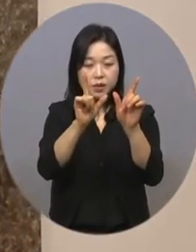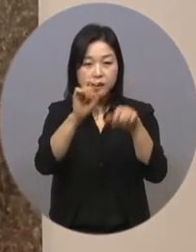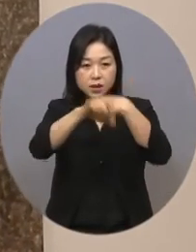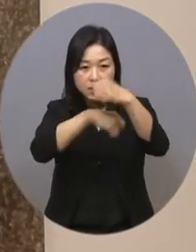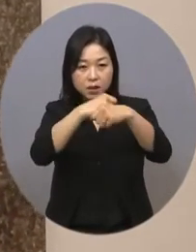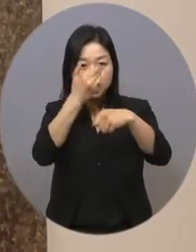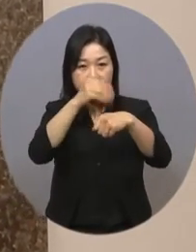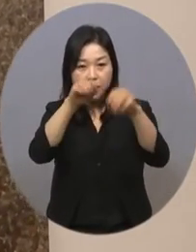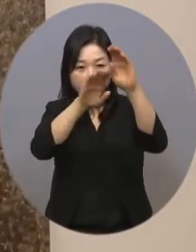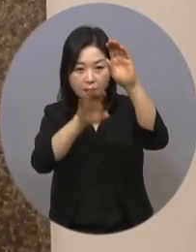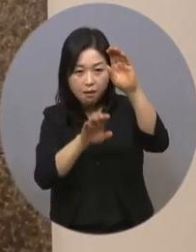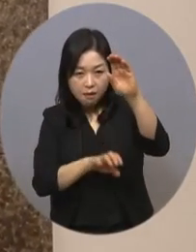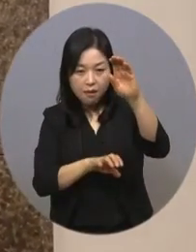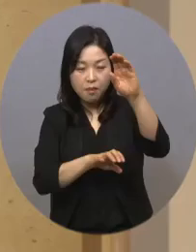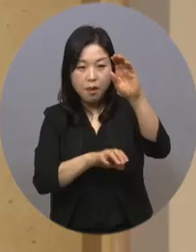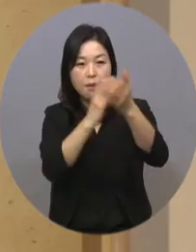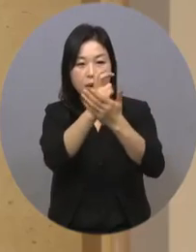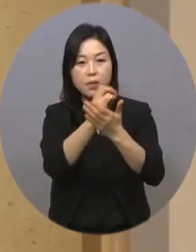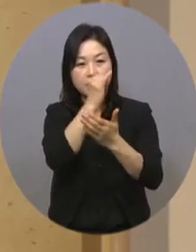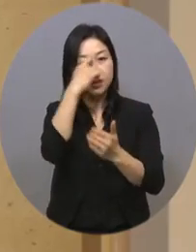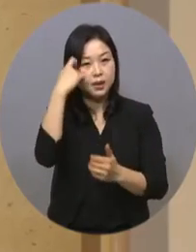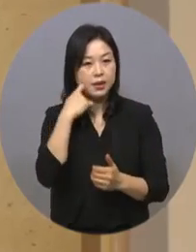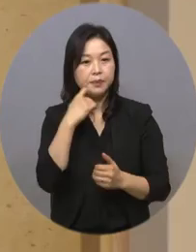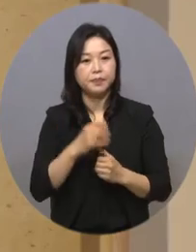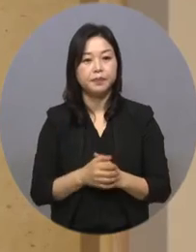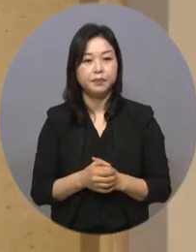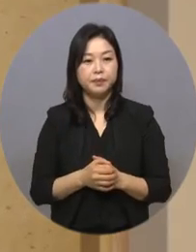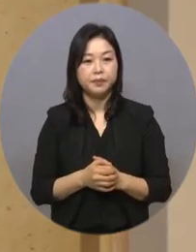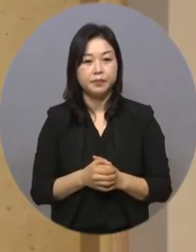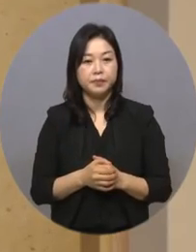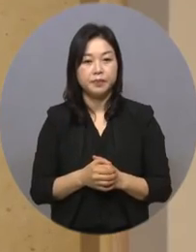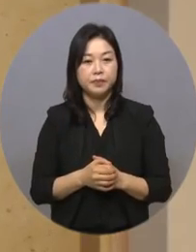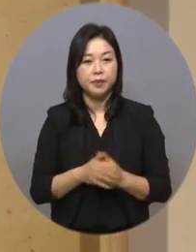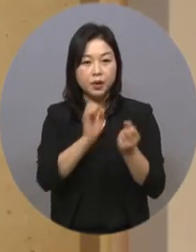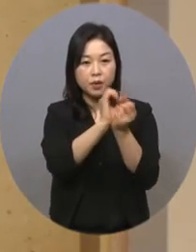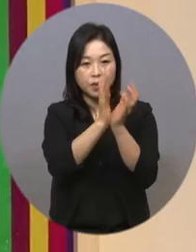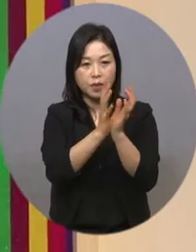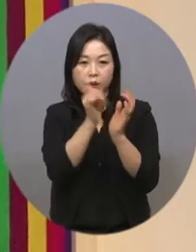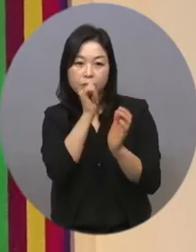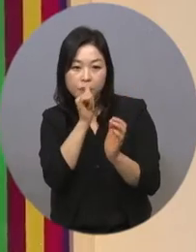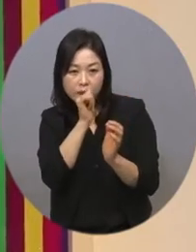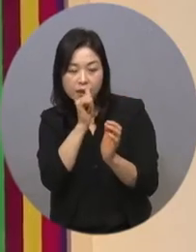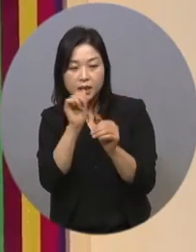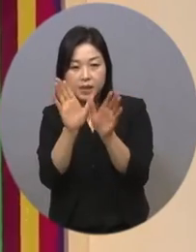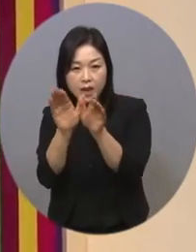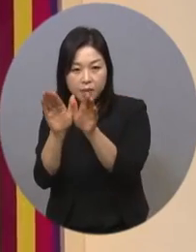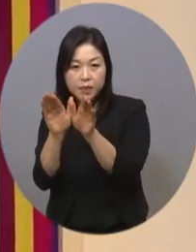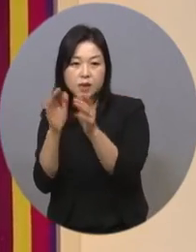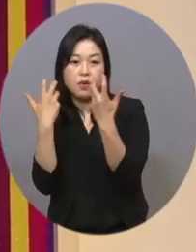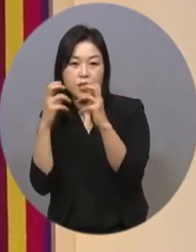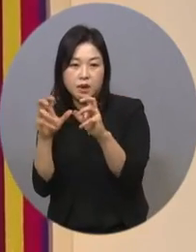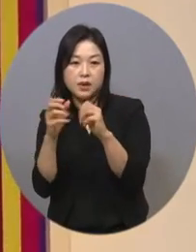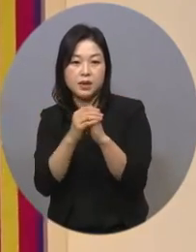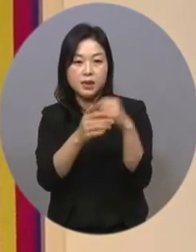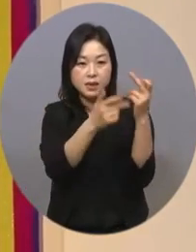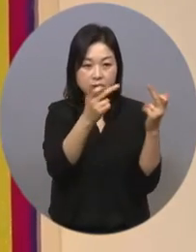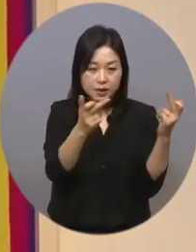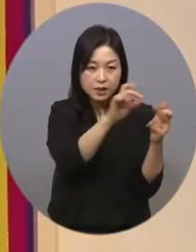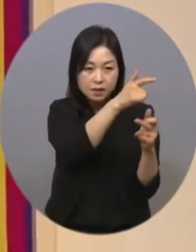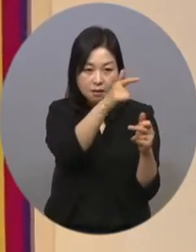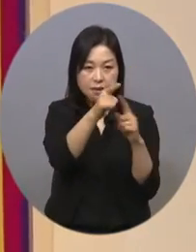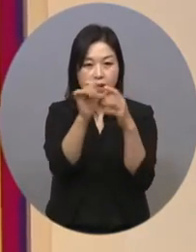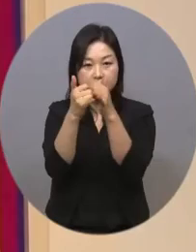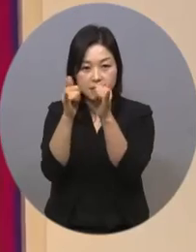질서가 있습니다 작품 속 꽃과 고양이 나비 호랑이 등 자연과 인간에 대한 따뜻한